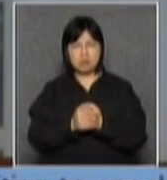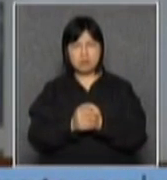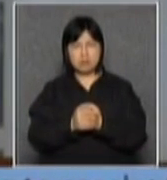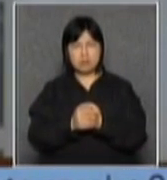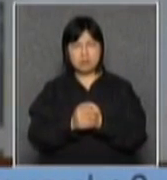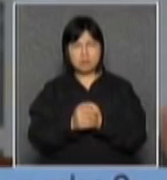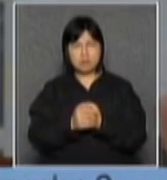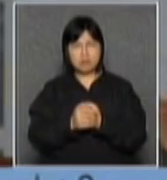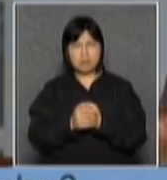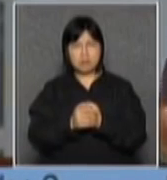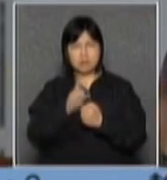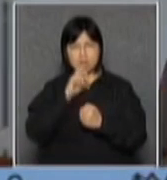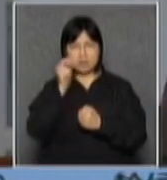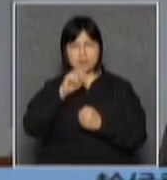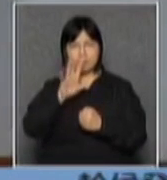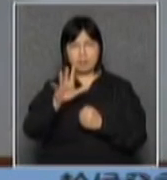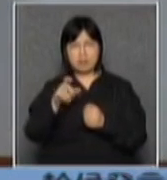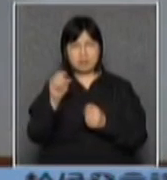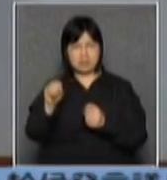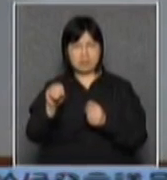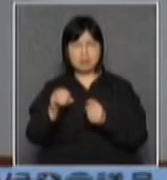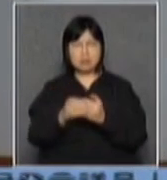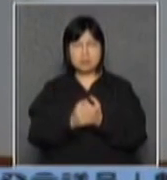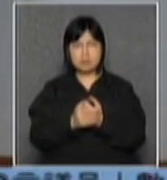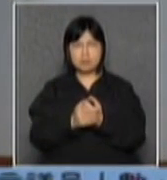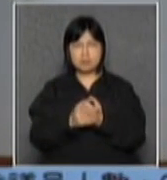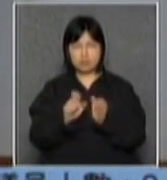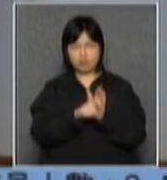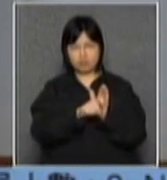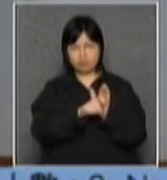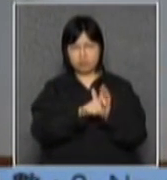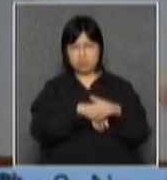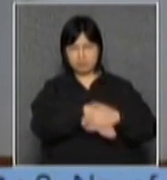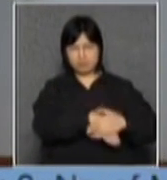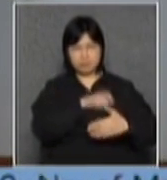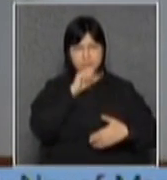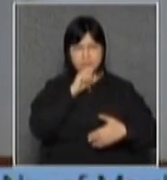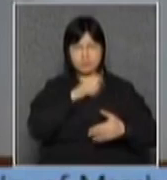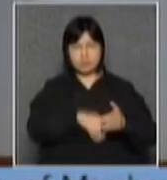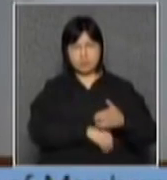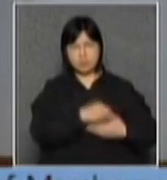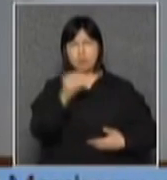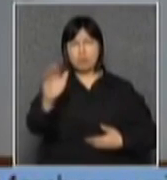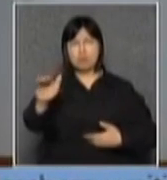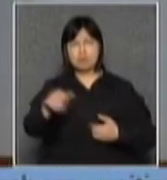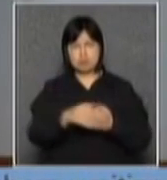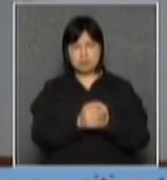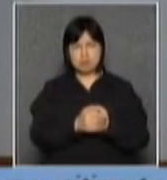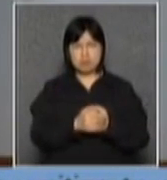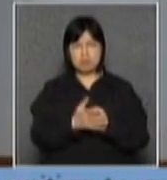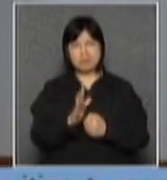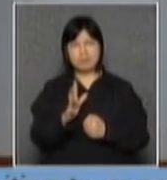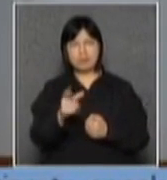係咪？我哋有7500億嘅儲備，淨係攞出嚟都得嘅，區區